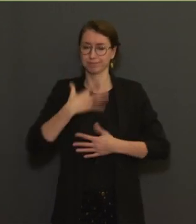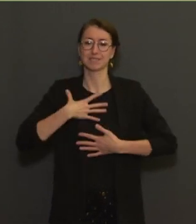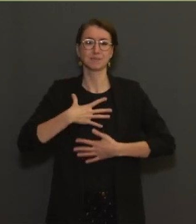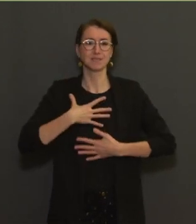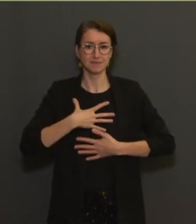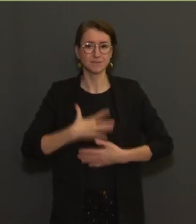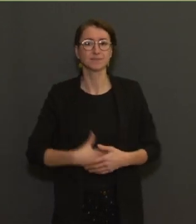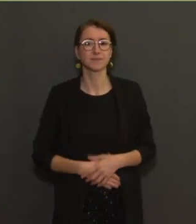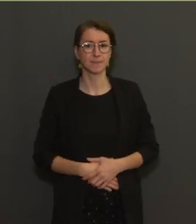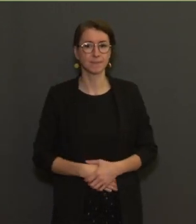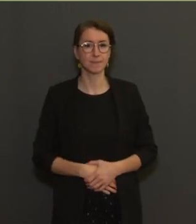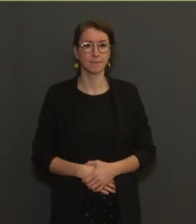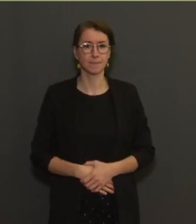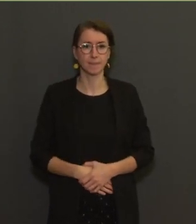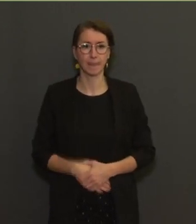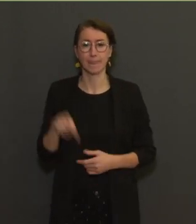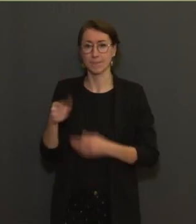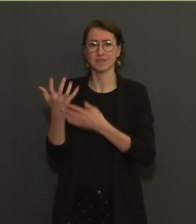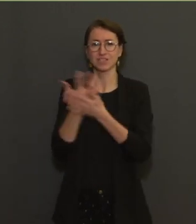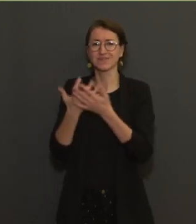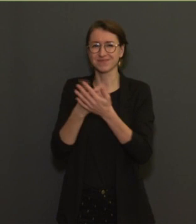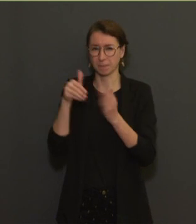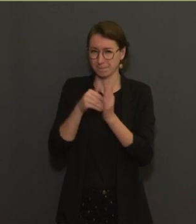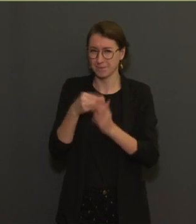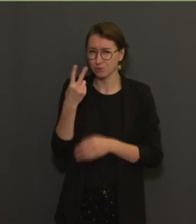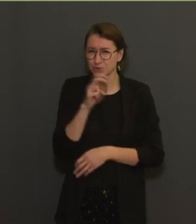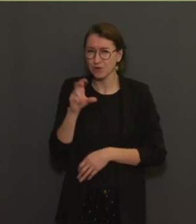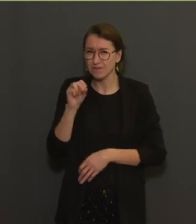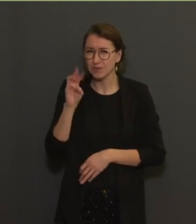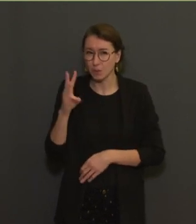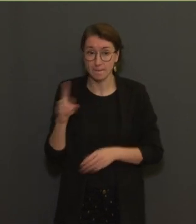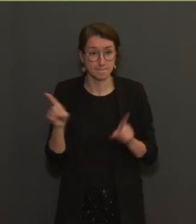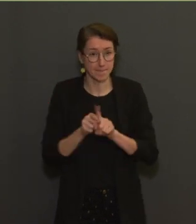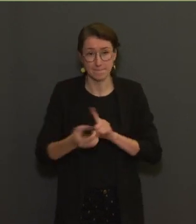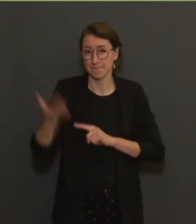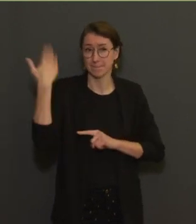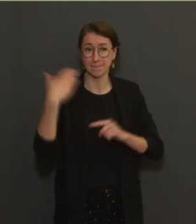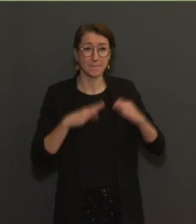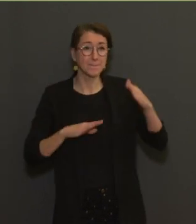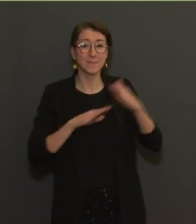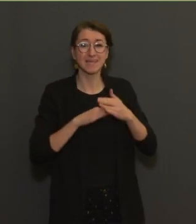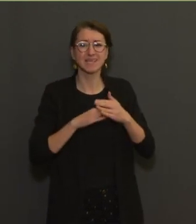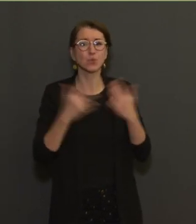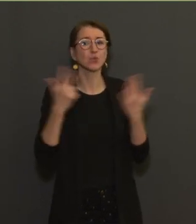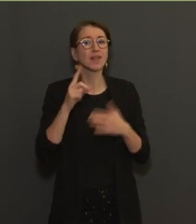atteint lors de la première vague, en l'occurrence le 8 avril, où il y avait 1285 patients en soins intensifs.